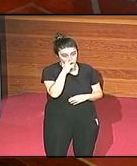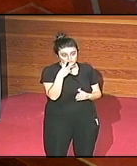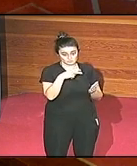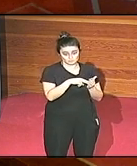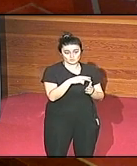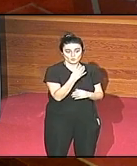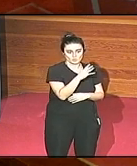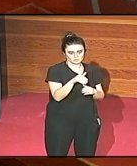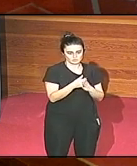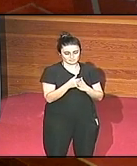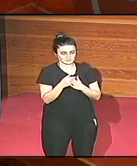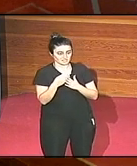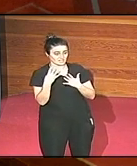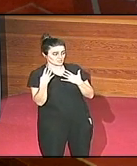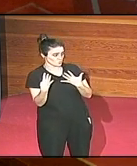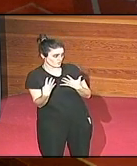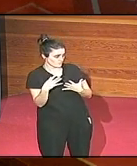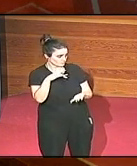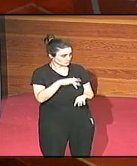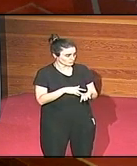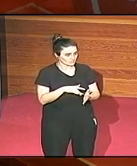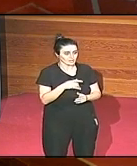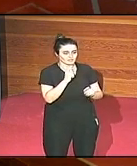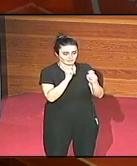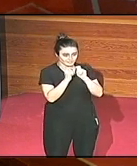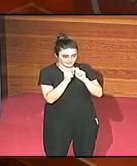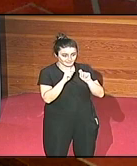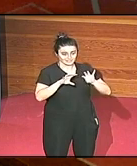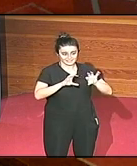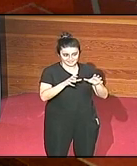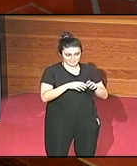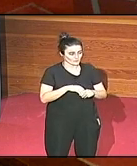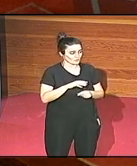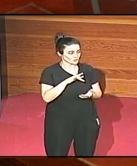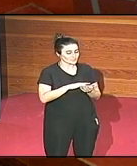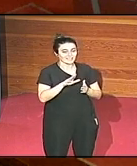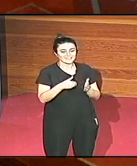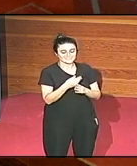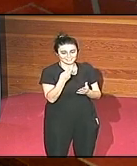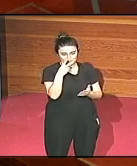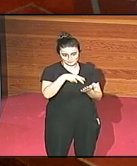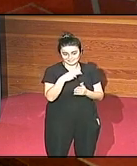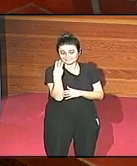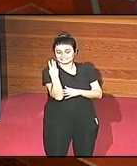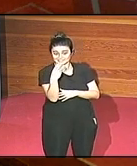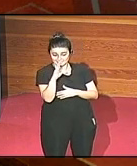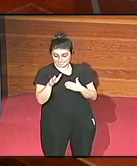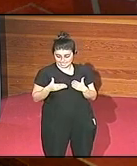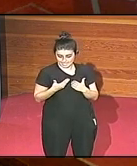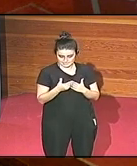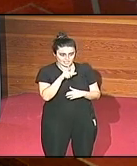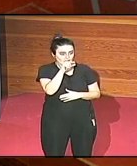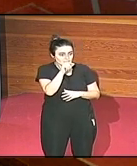2004-2009 Euskadi Irratiko Informazio Zerbitzuen zuzendari izan zen, eta 2013 arte, ETV-ko nazioarteko